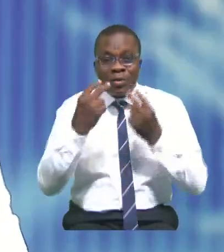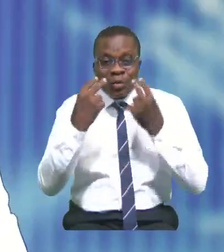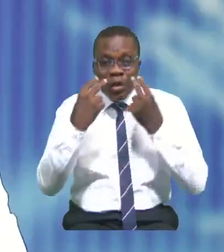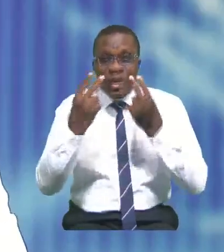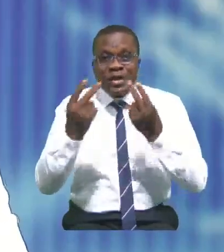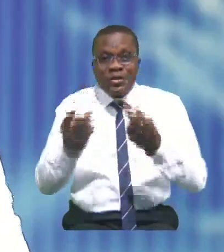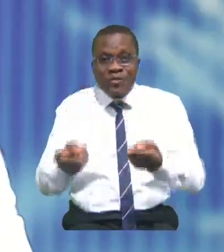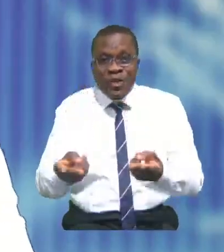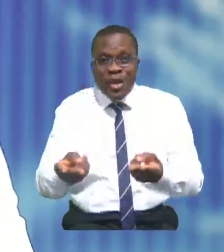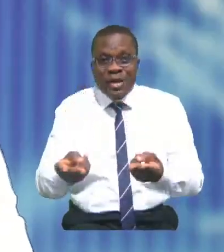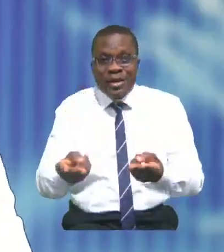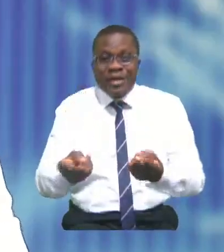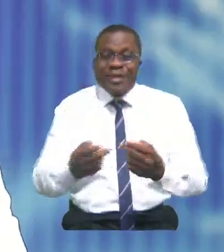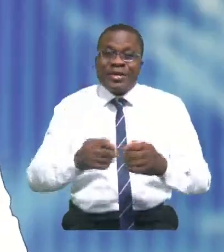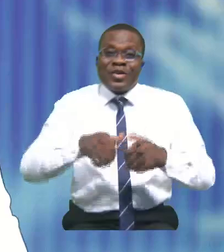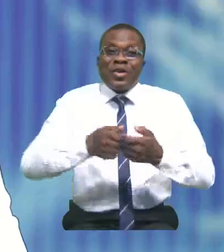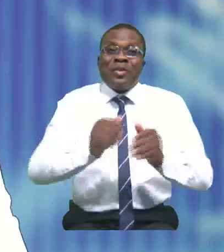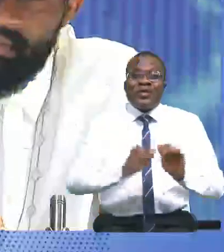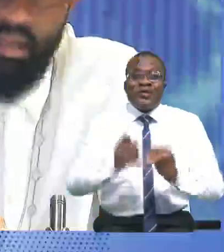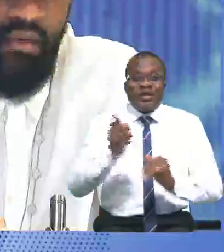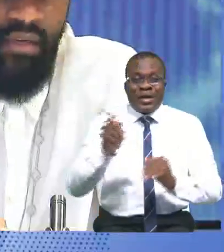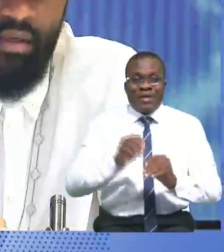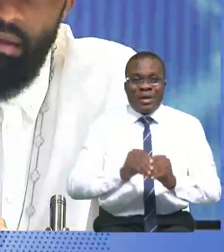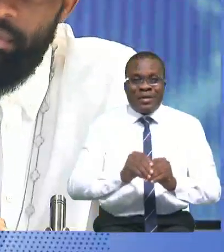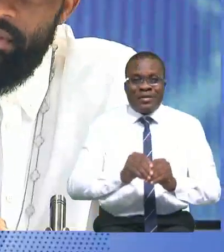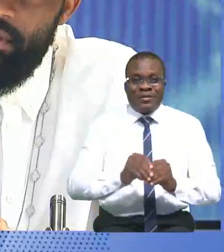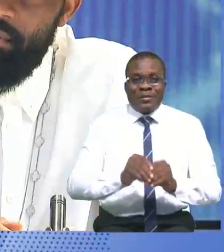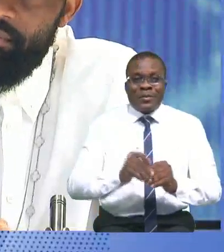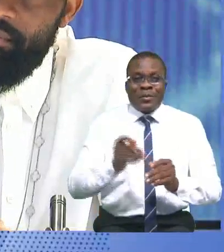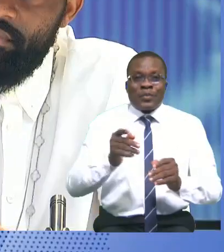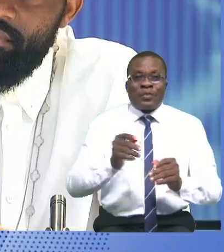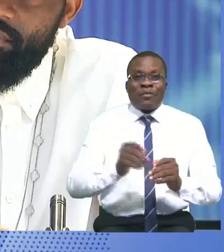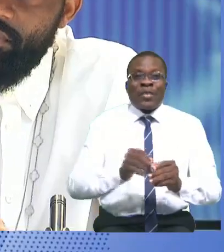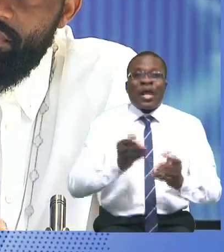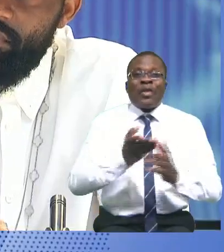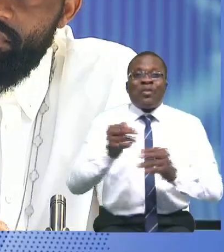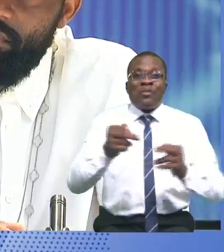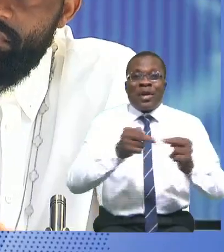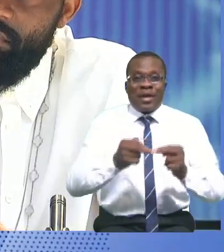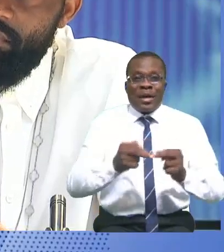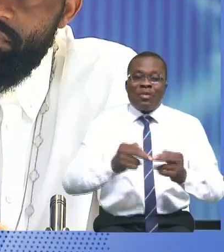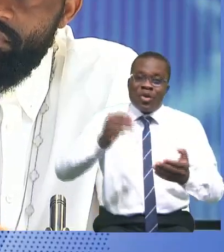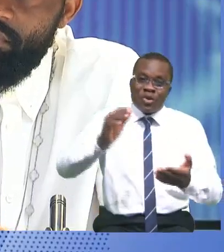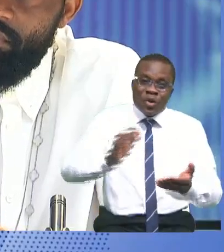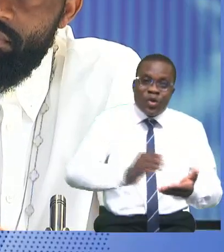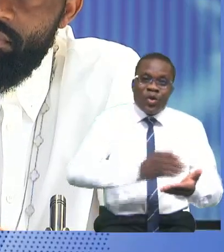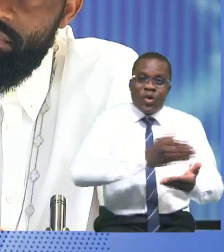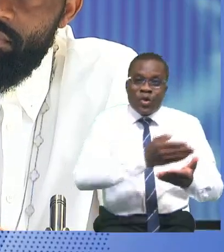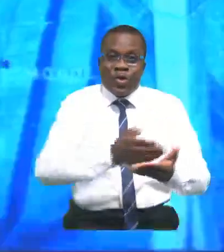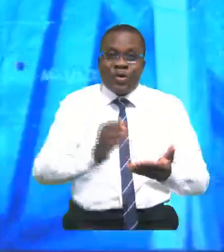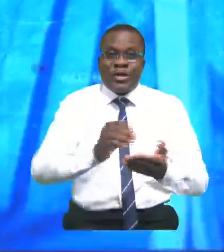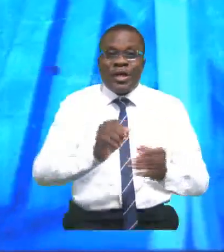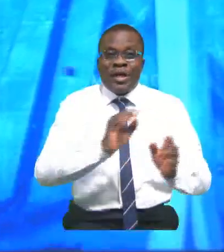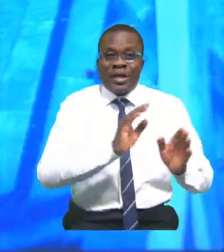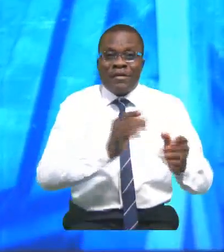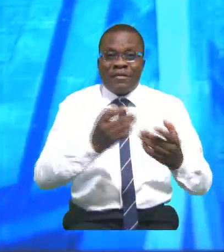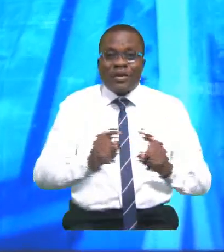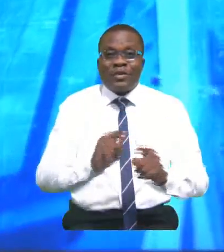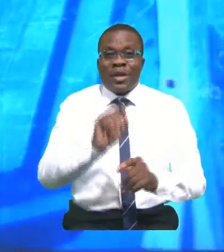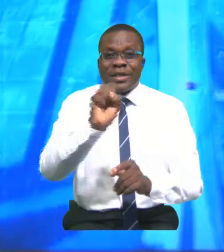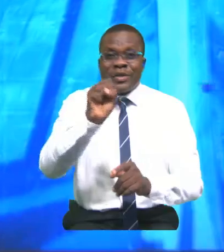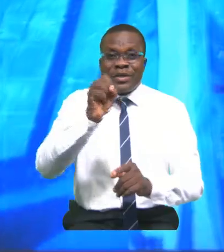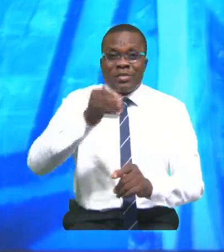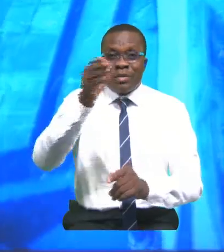voir en live ouis ça sera un grand plaisir alors par rapport au au concert VIP qui se tiendra le samedi prochain à